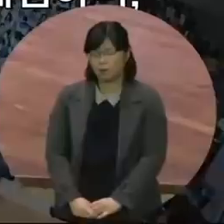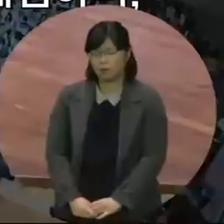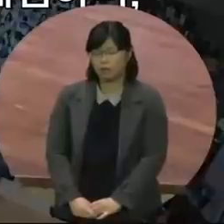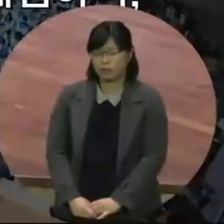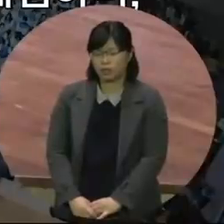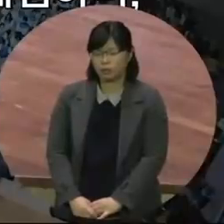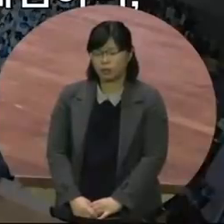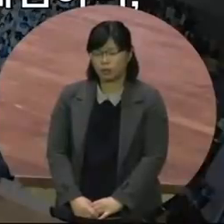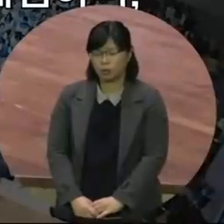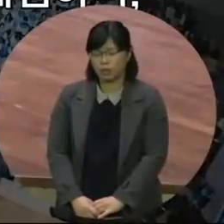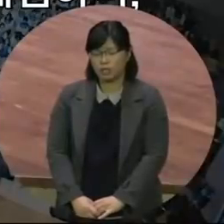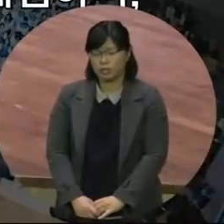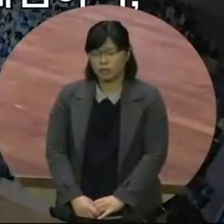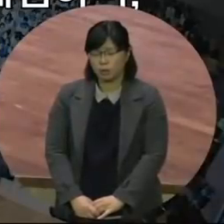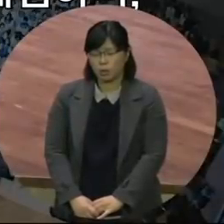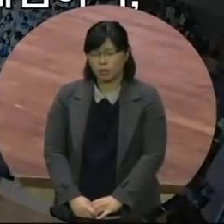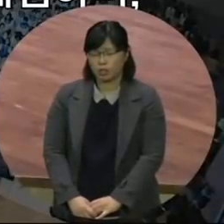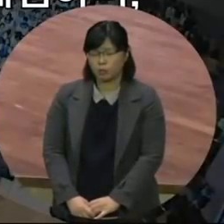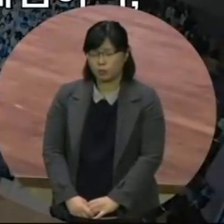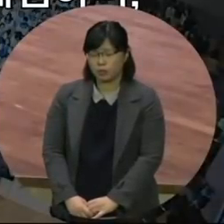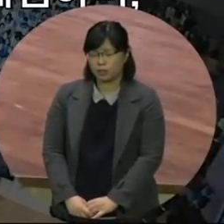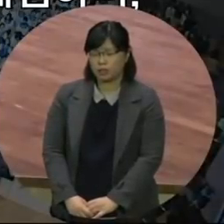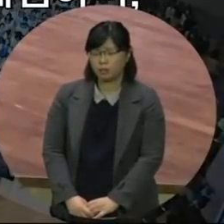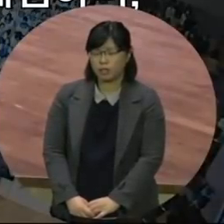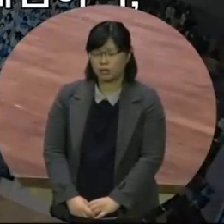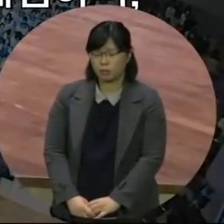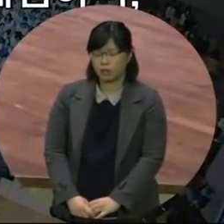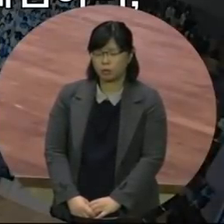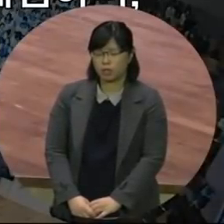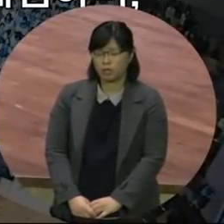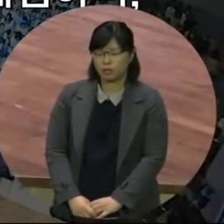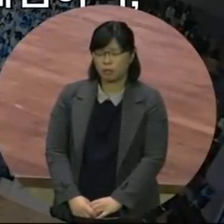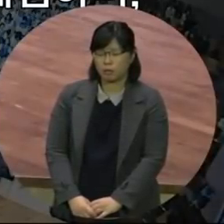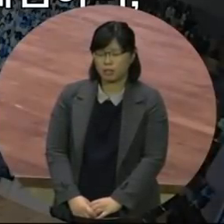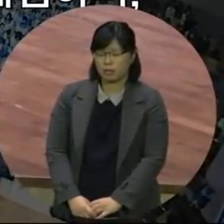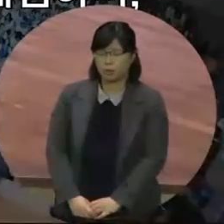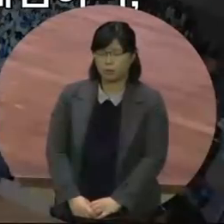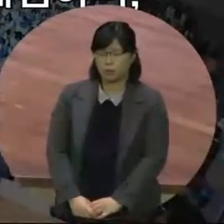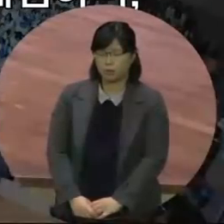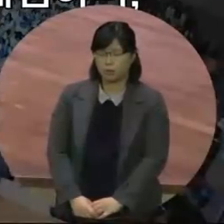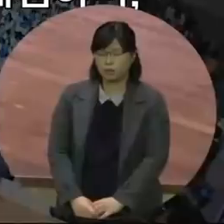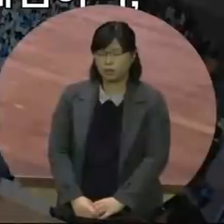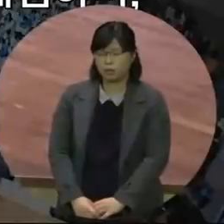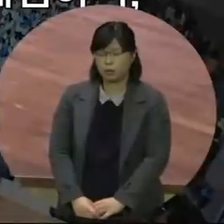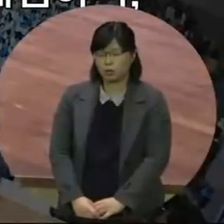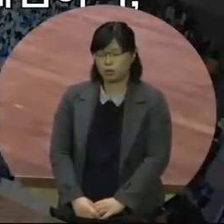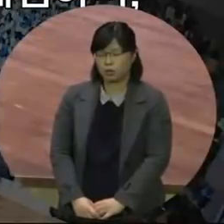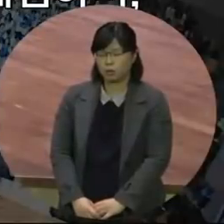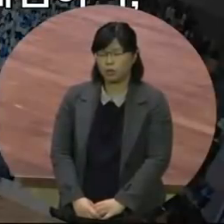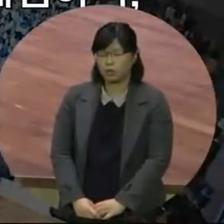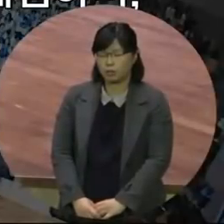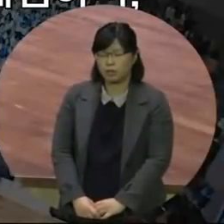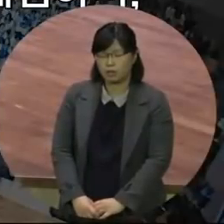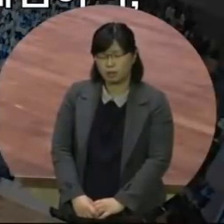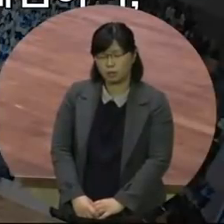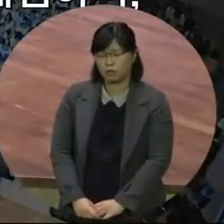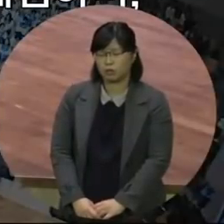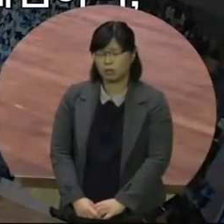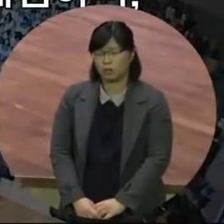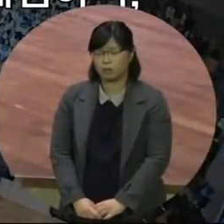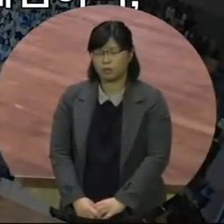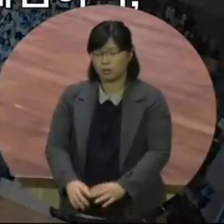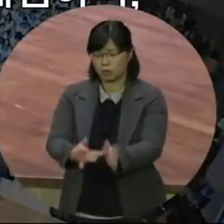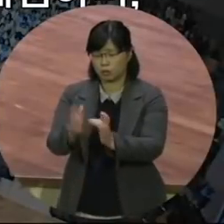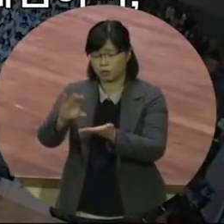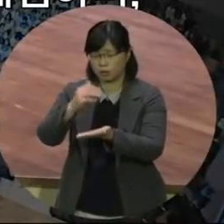기쁨이 충만한 삶을 살게 하여 주시옵소서. 새 가족을 주신 거 감사합니다. 복음의 뿌리 내리게 하여 주시옵소서. 예수 그리스도